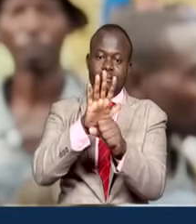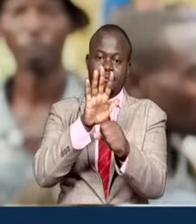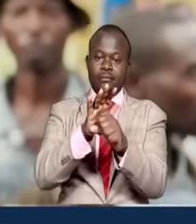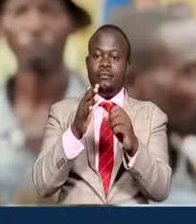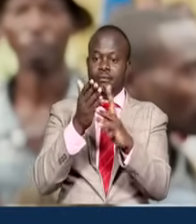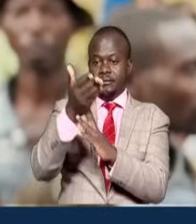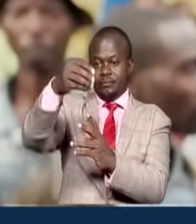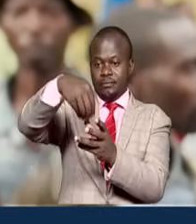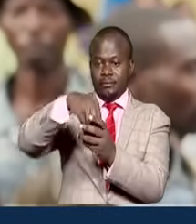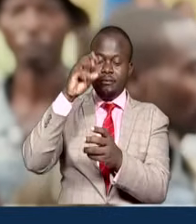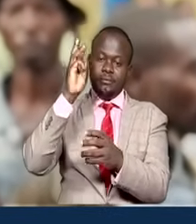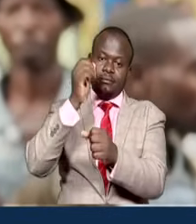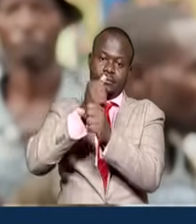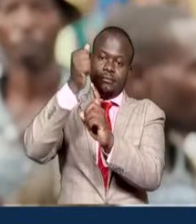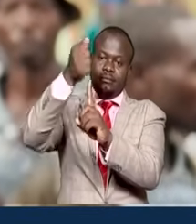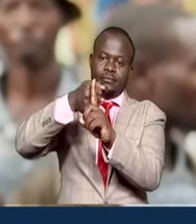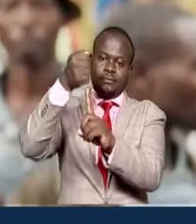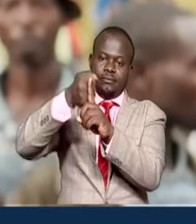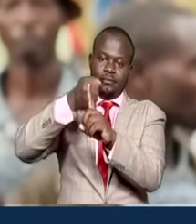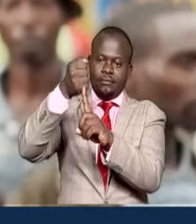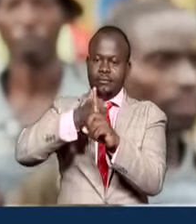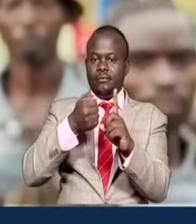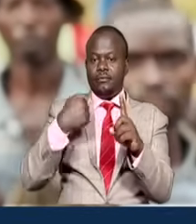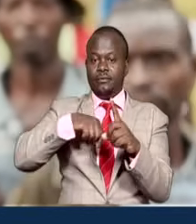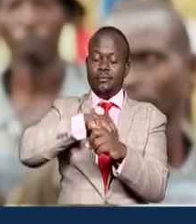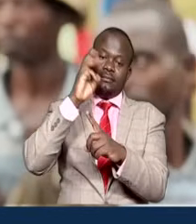ducamo, tuzakora ubuvugizi.